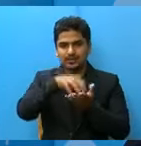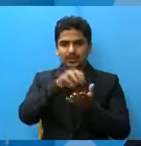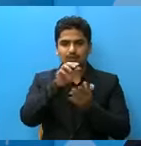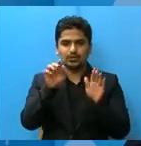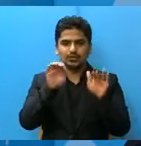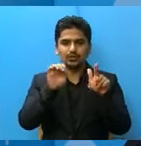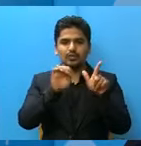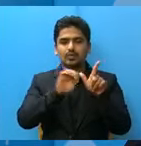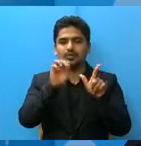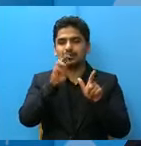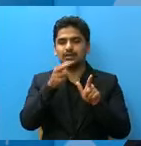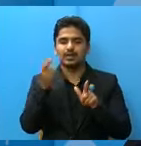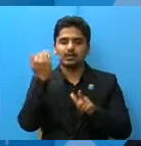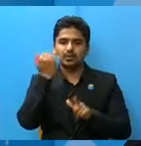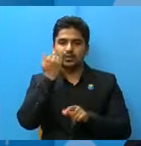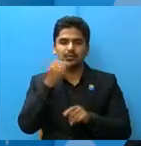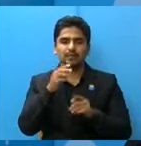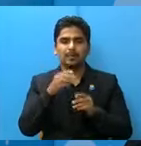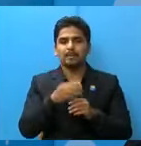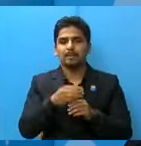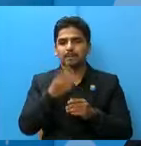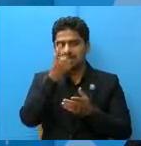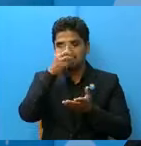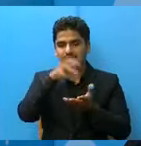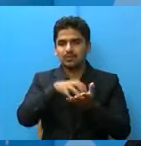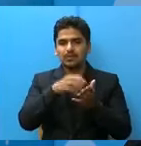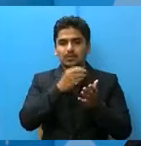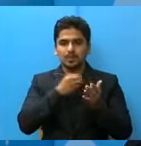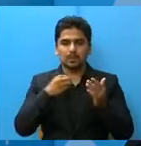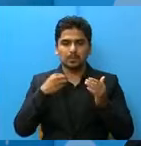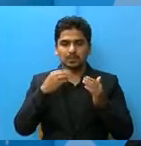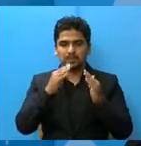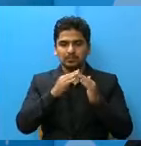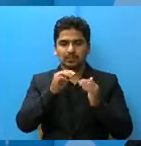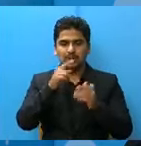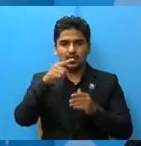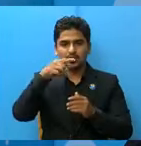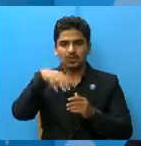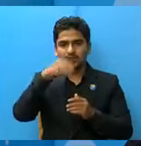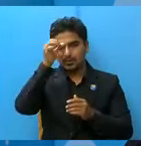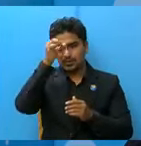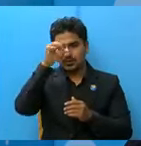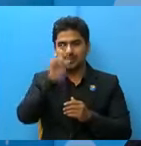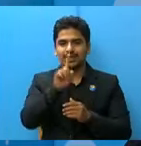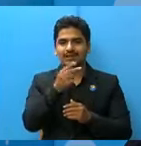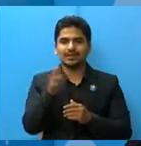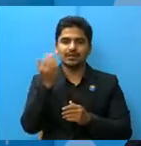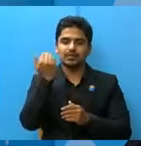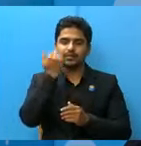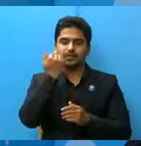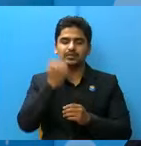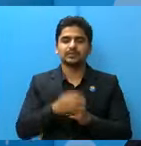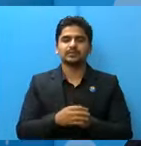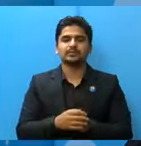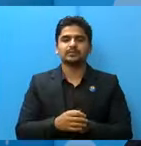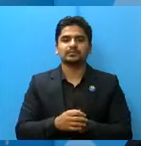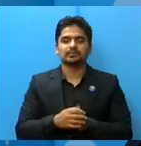भरत्पुर अस्पताल पर्योक्षाला मां नवल पराशी पुर्वा को एक जना पुरुष